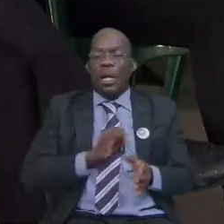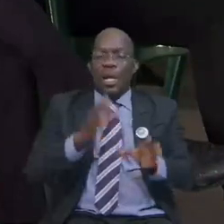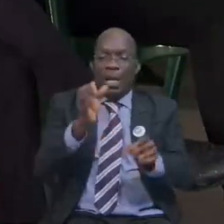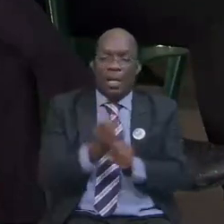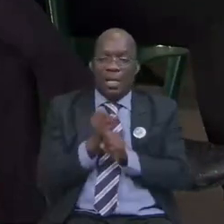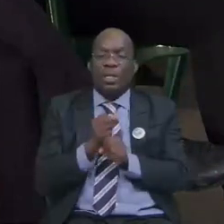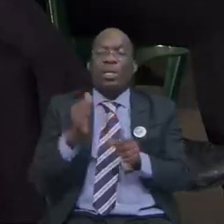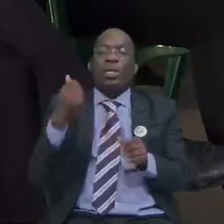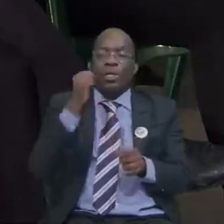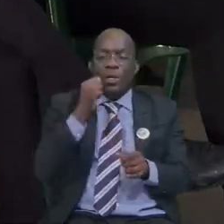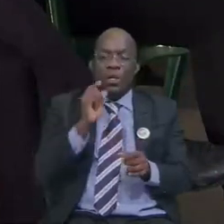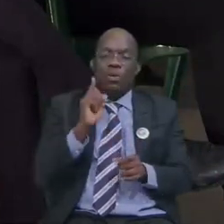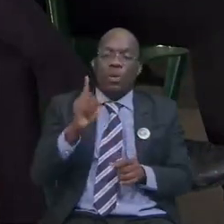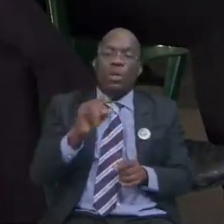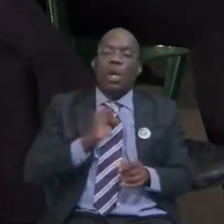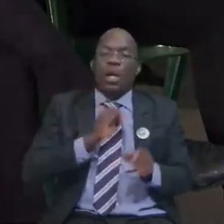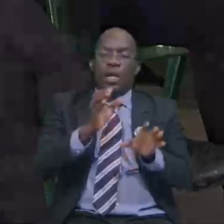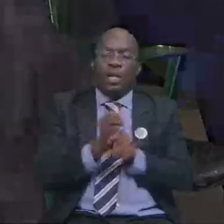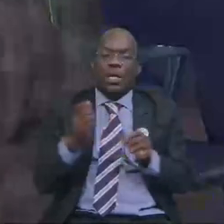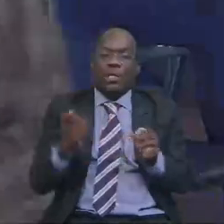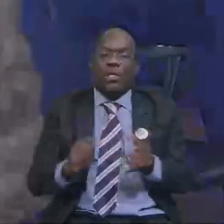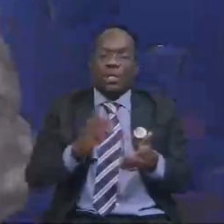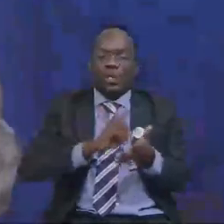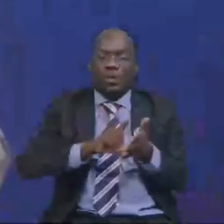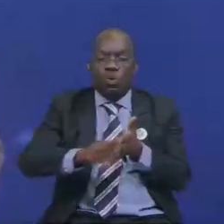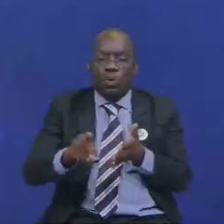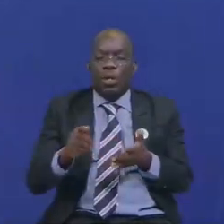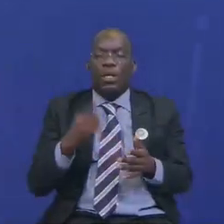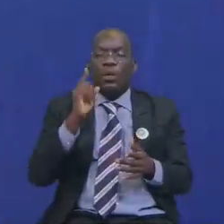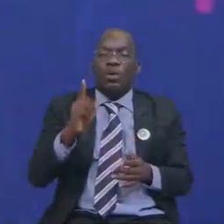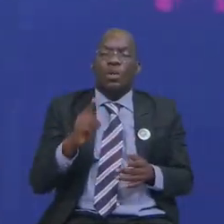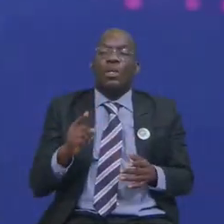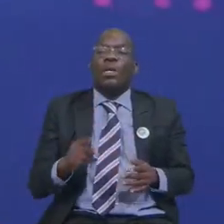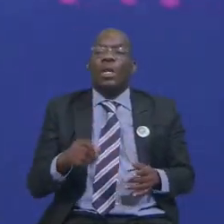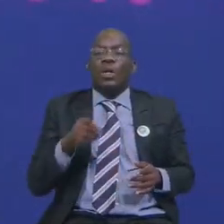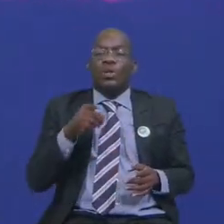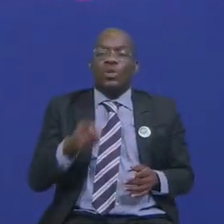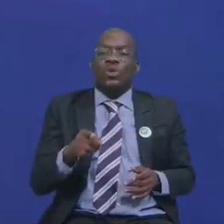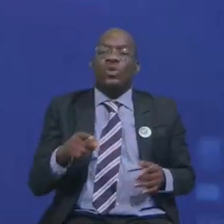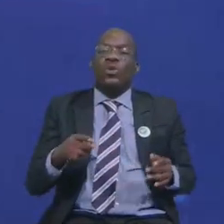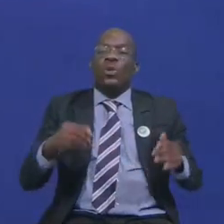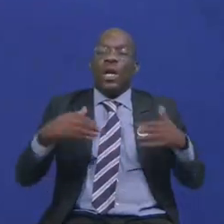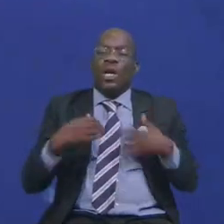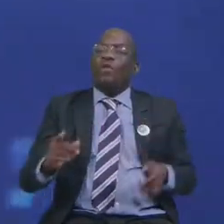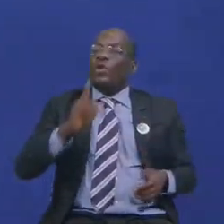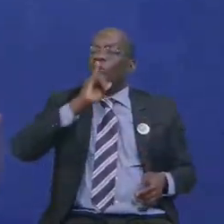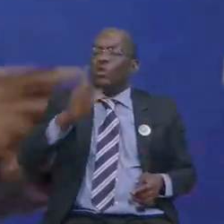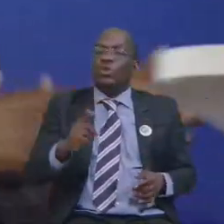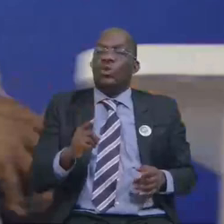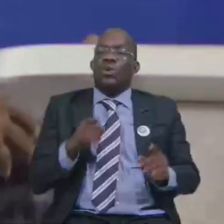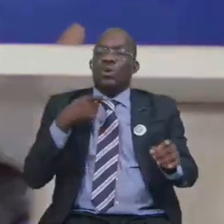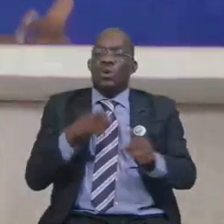quotidiens je réalise les relatifs hebdomadaire réalisable réalistique des parcs réalisés que je